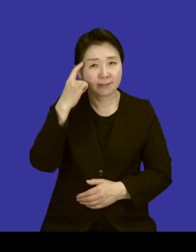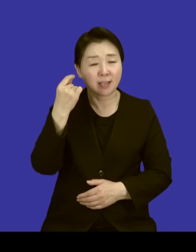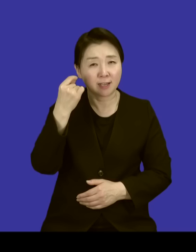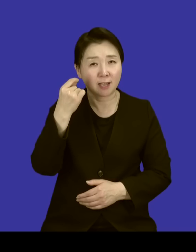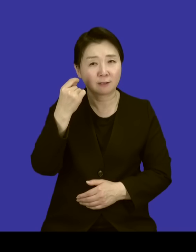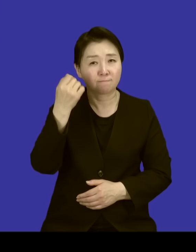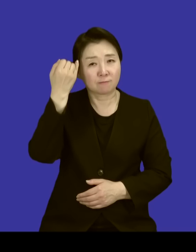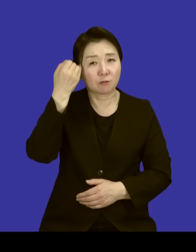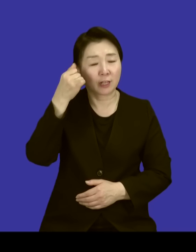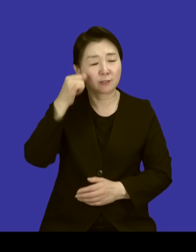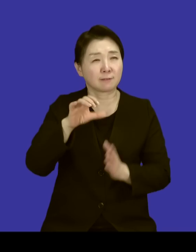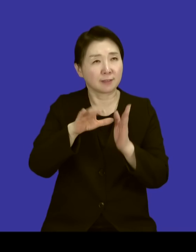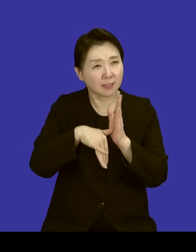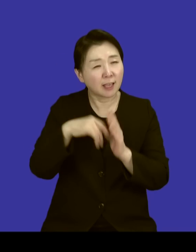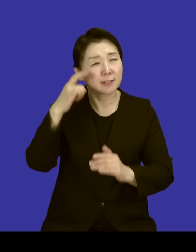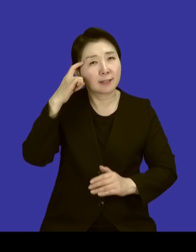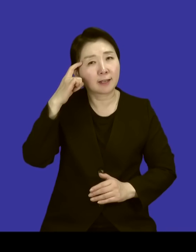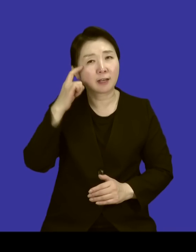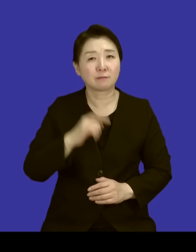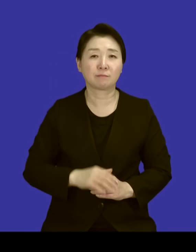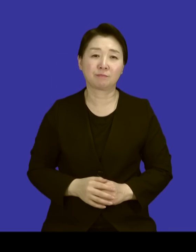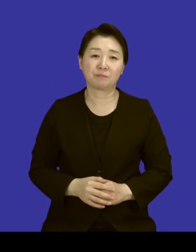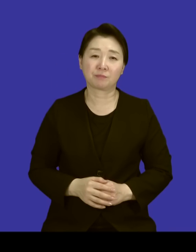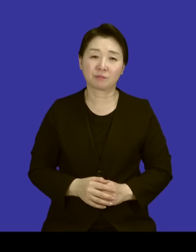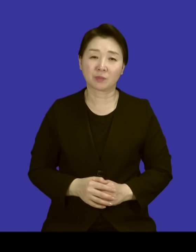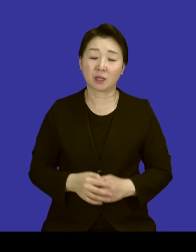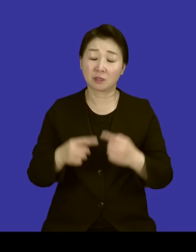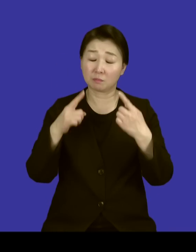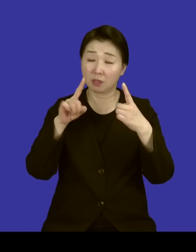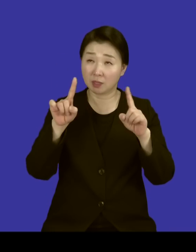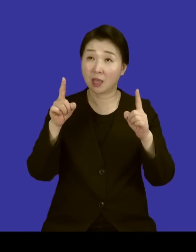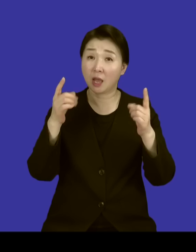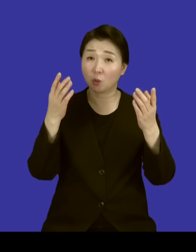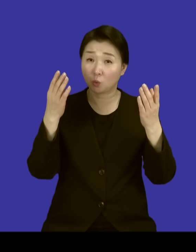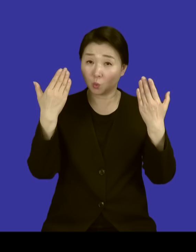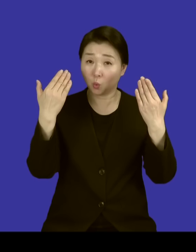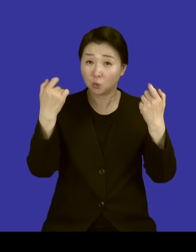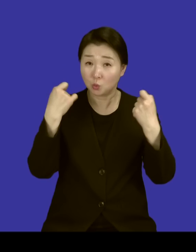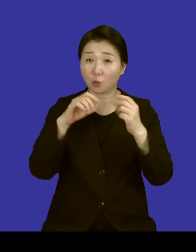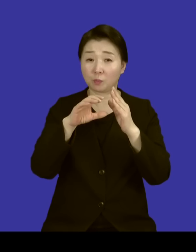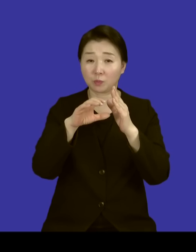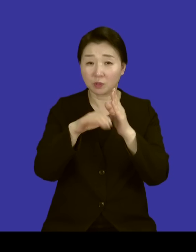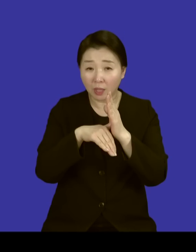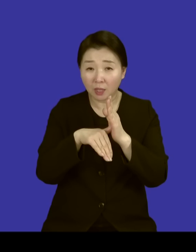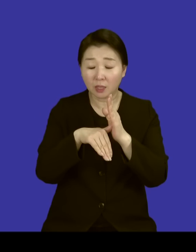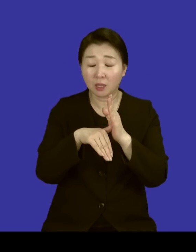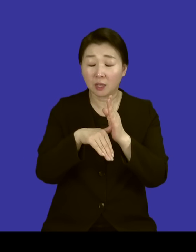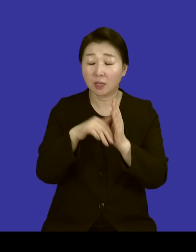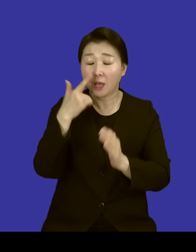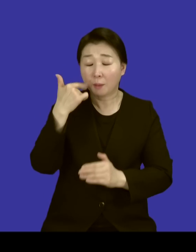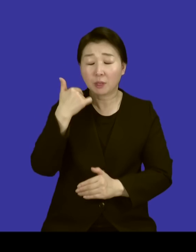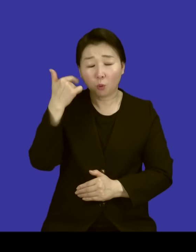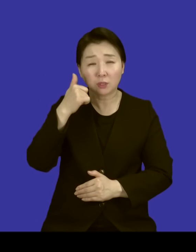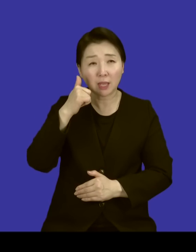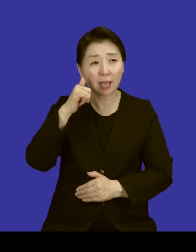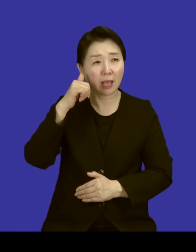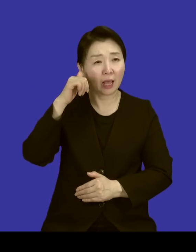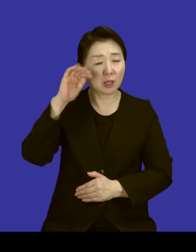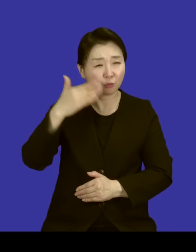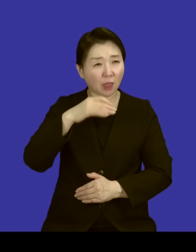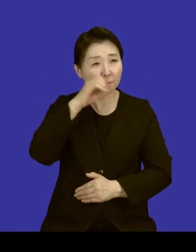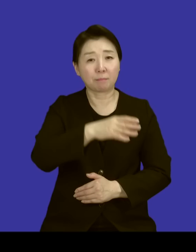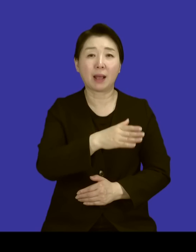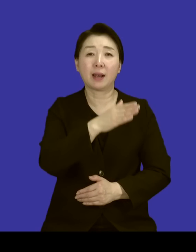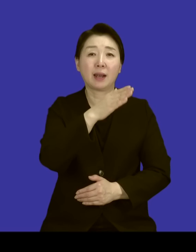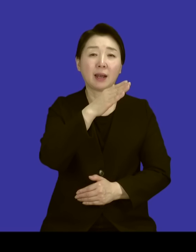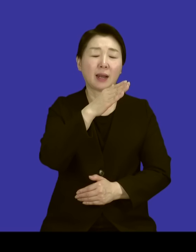사춘기를 지나면서 생각했고. 근데 이제 대학 졸업할 쯤에 아버지가 네게 목사 되라고 말하진 않겠는데